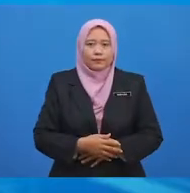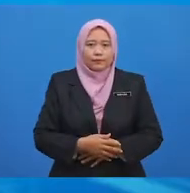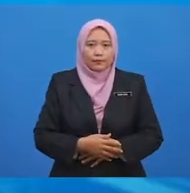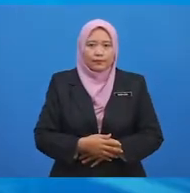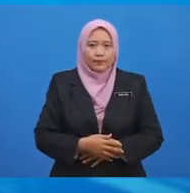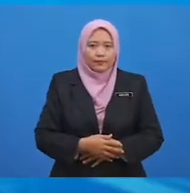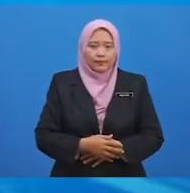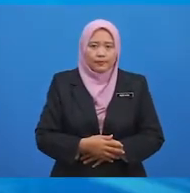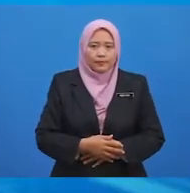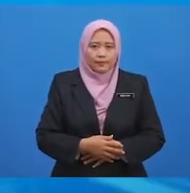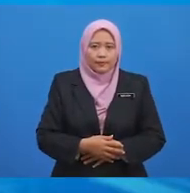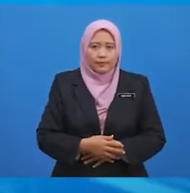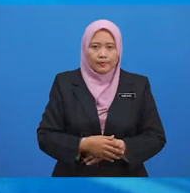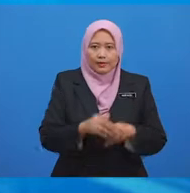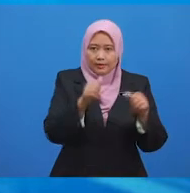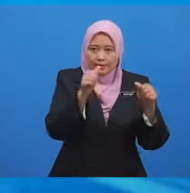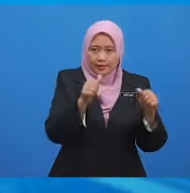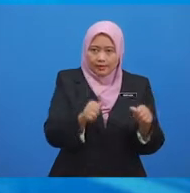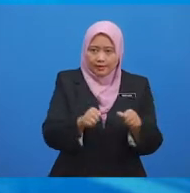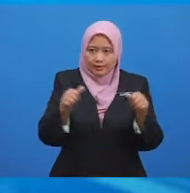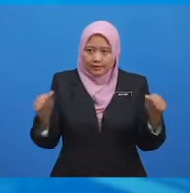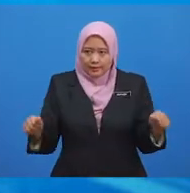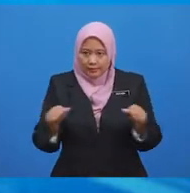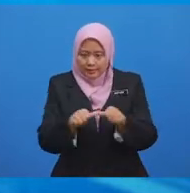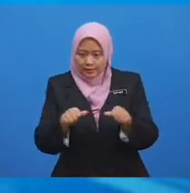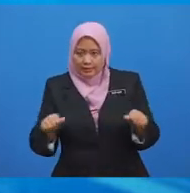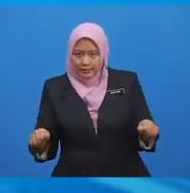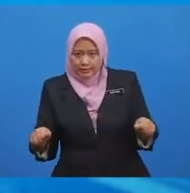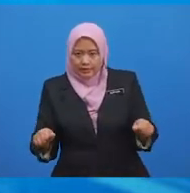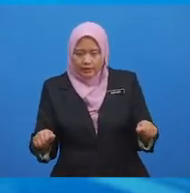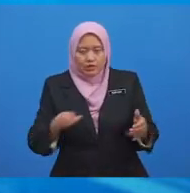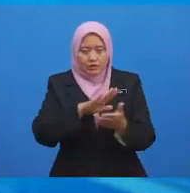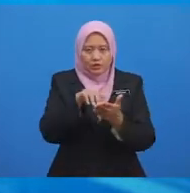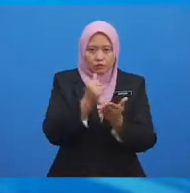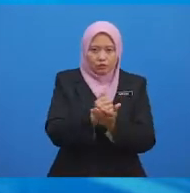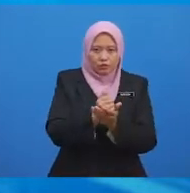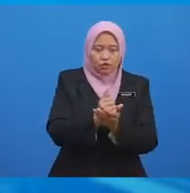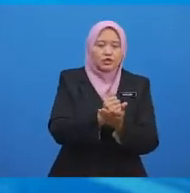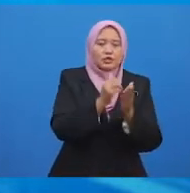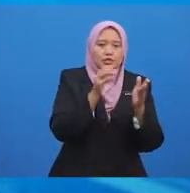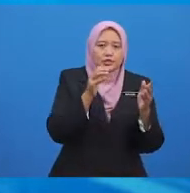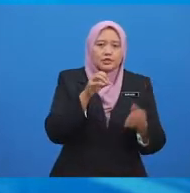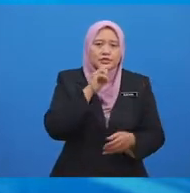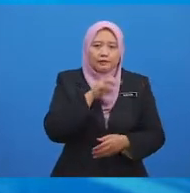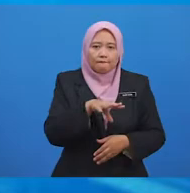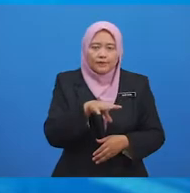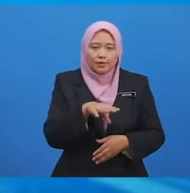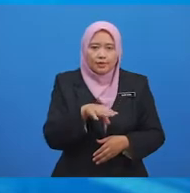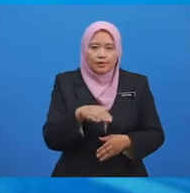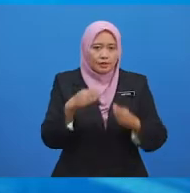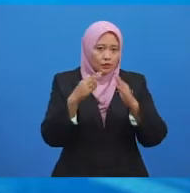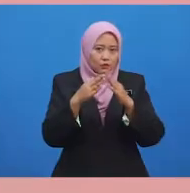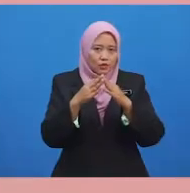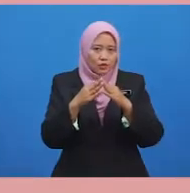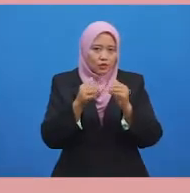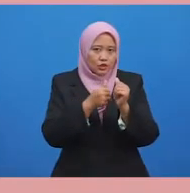Asingkan semua sampah di rumah kita mengikut kategori sampah yang berbeza.